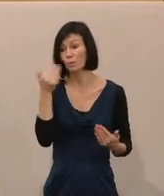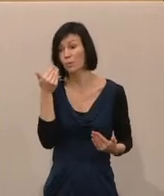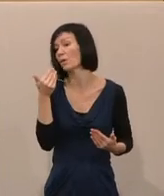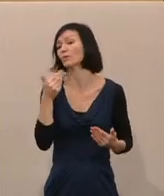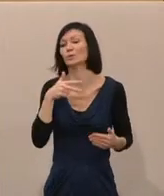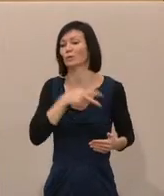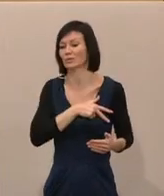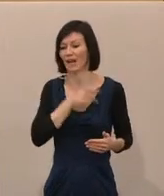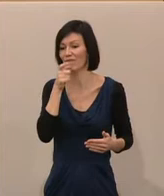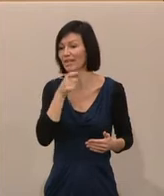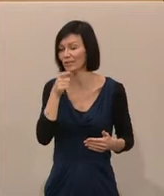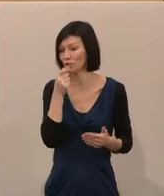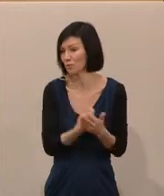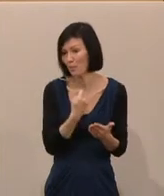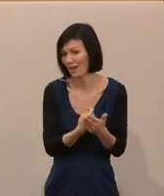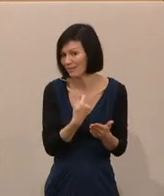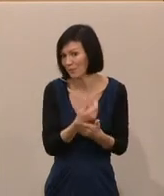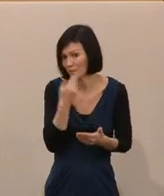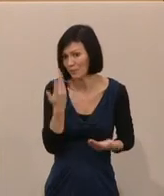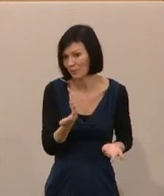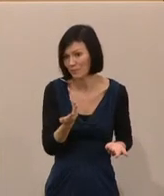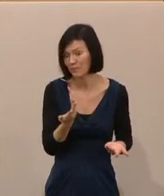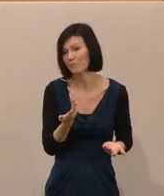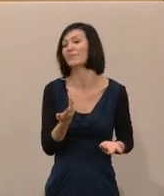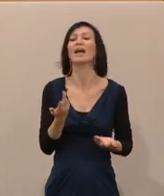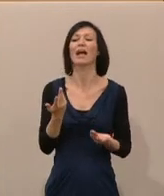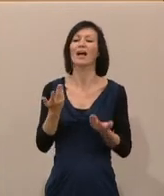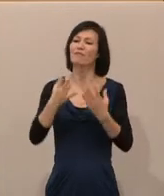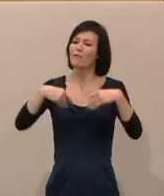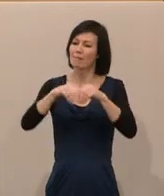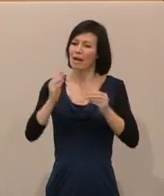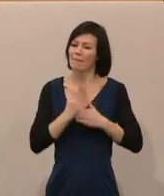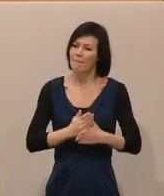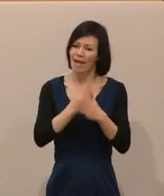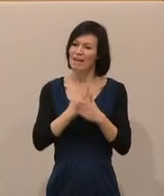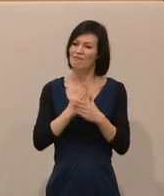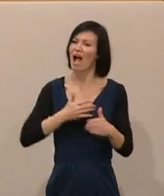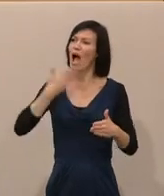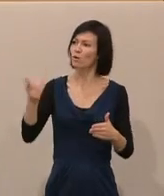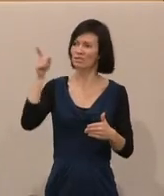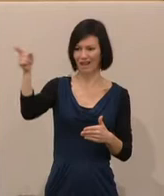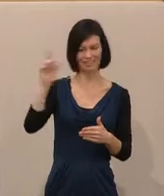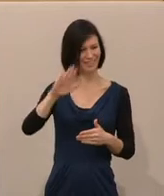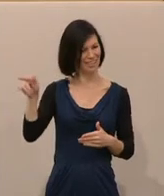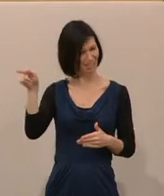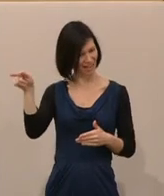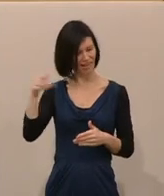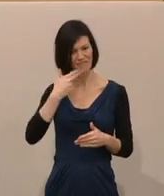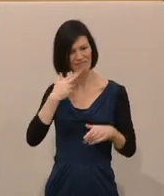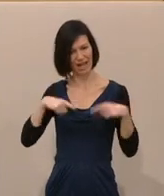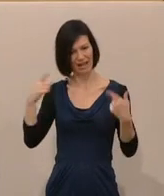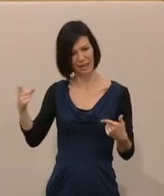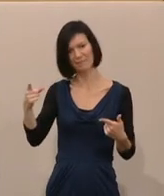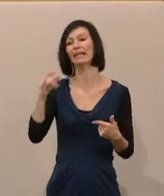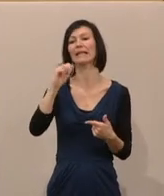geht weiter. Die Indexierung der Familienbeihilfe für Kinder im Ausland. Nebenbei bemerkt gefährdet das auch